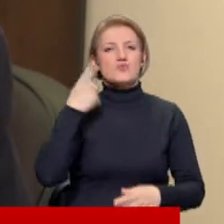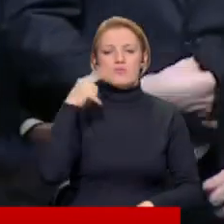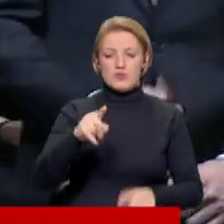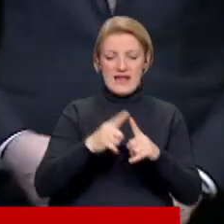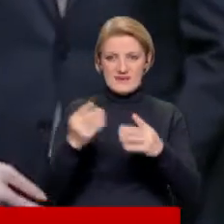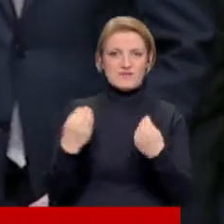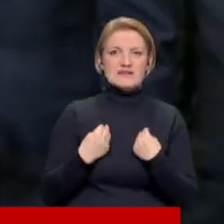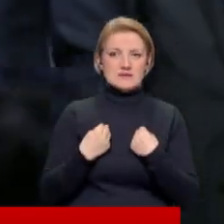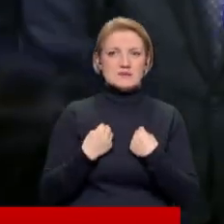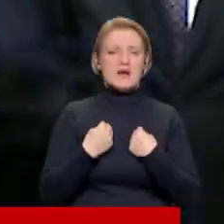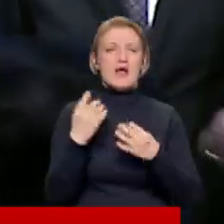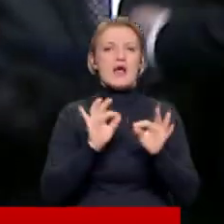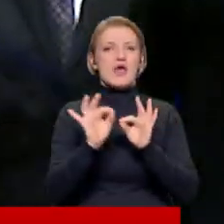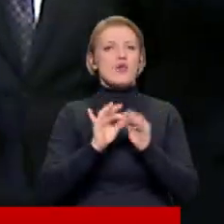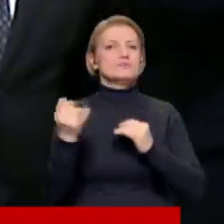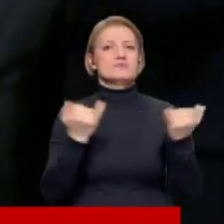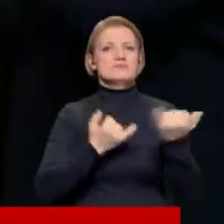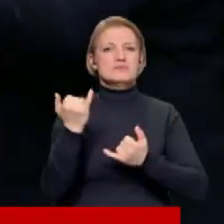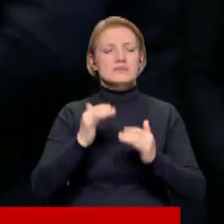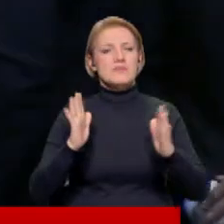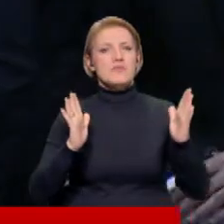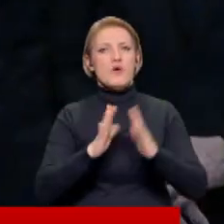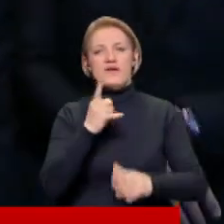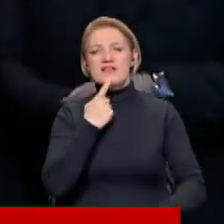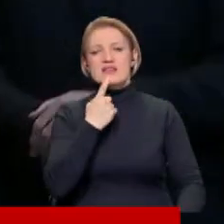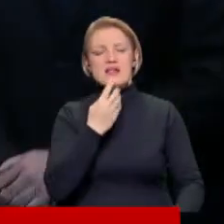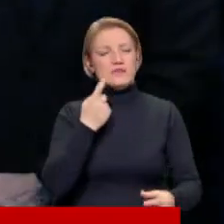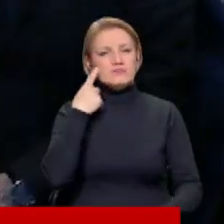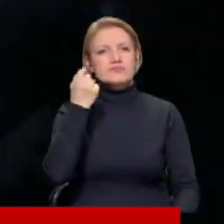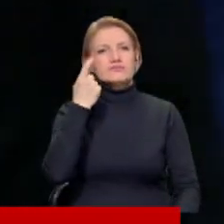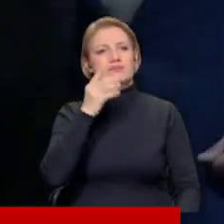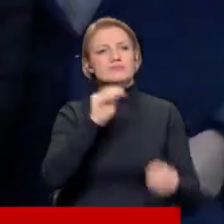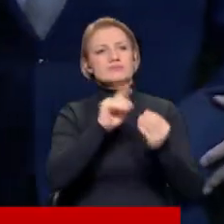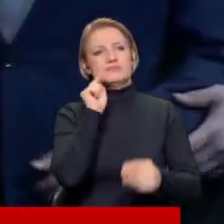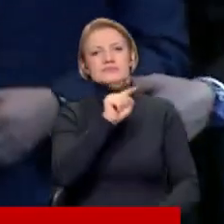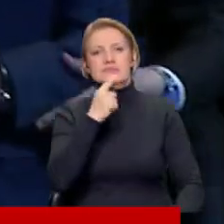hesabını versin ekonomide öyle olsun da Erdoğan muhalefeti sadece laf üretmekle